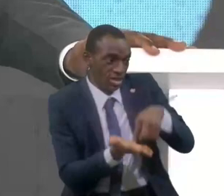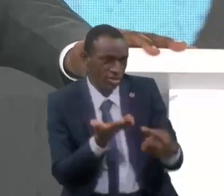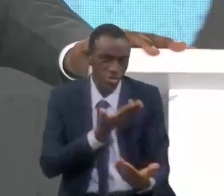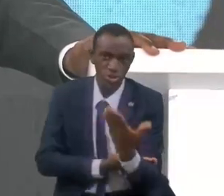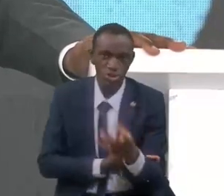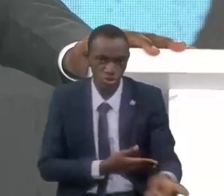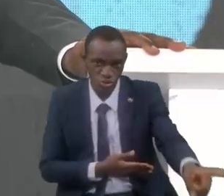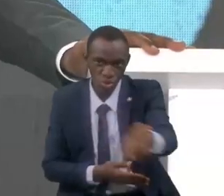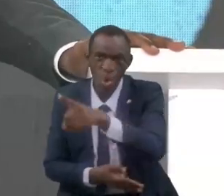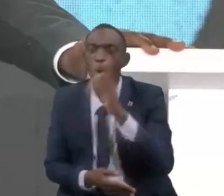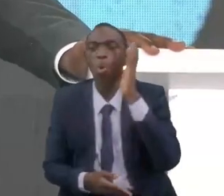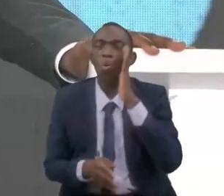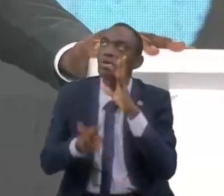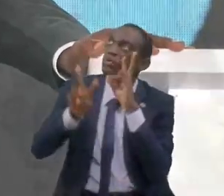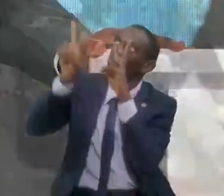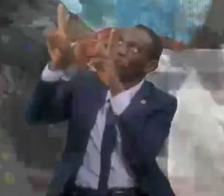regarder.